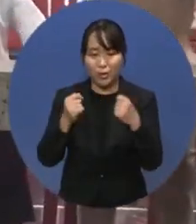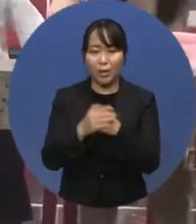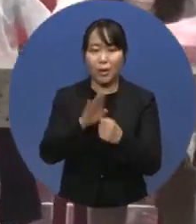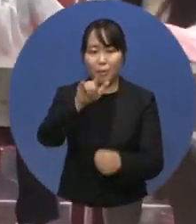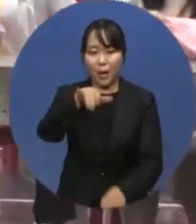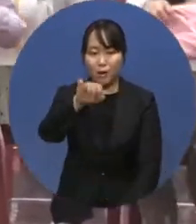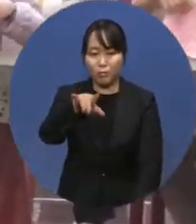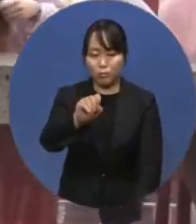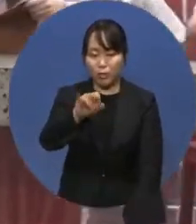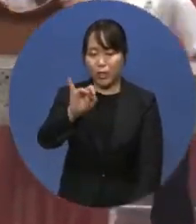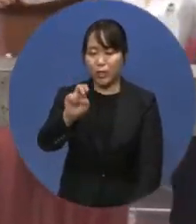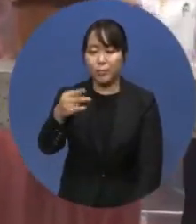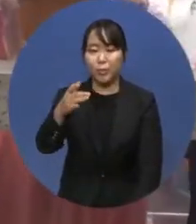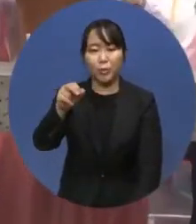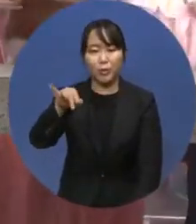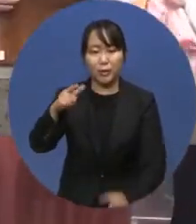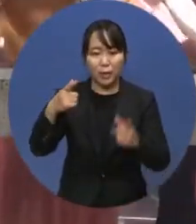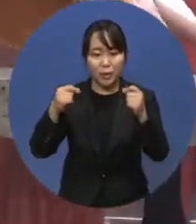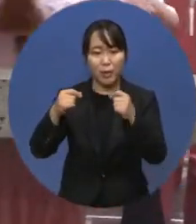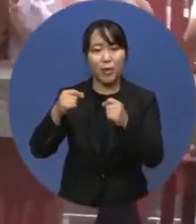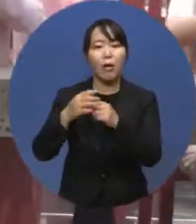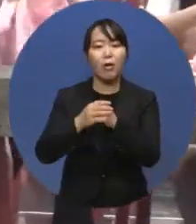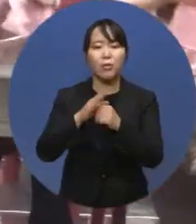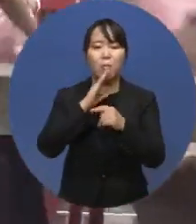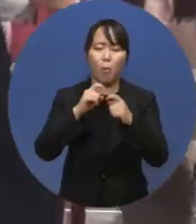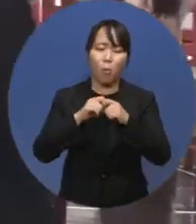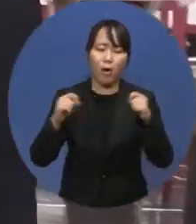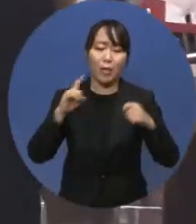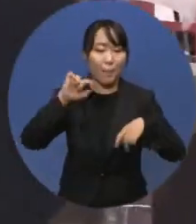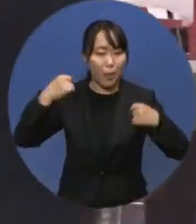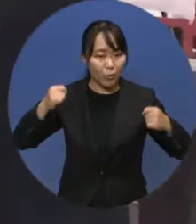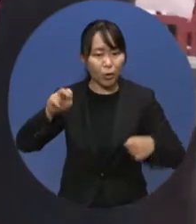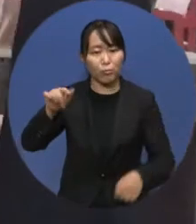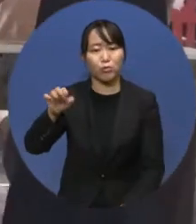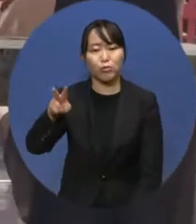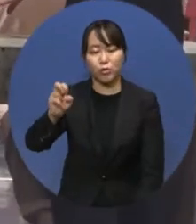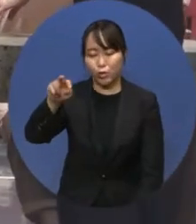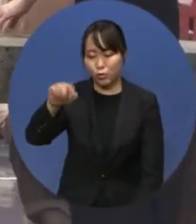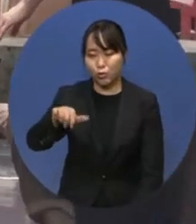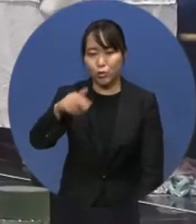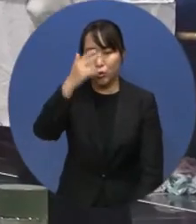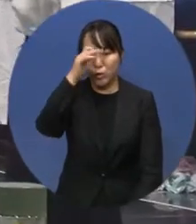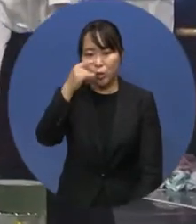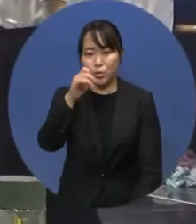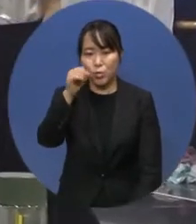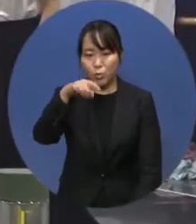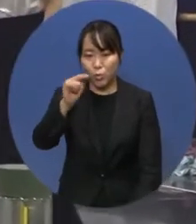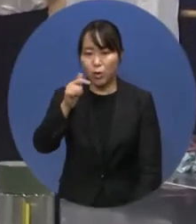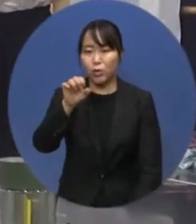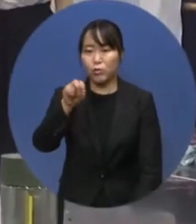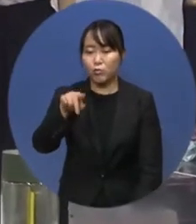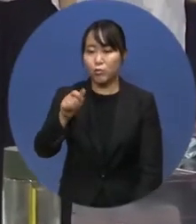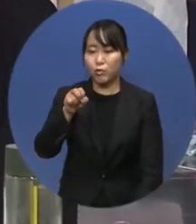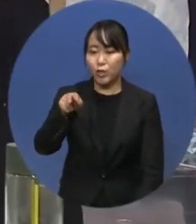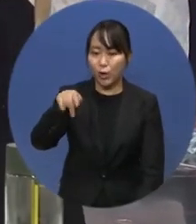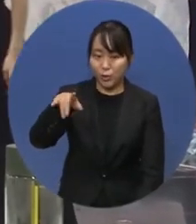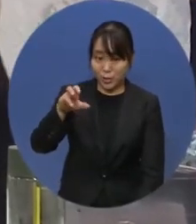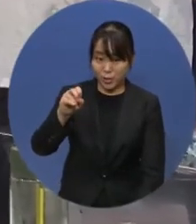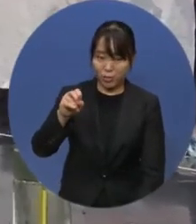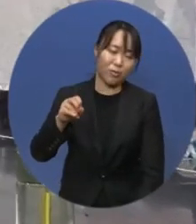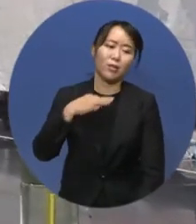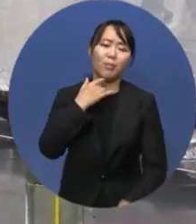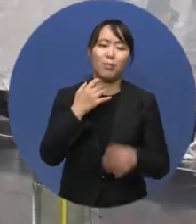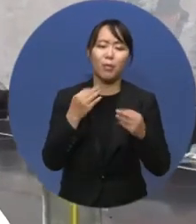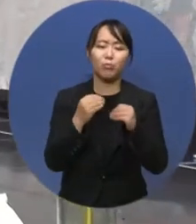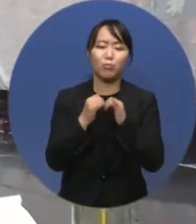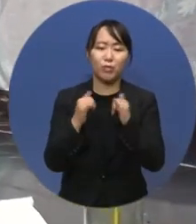박웅, 임동진 등 원로 배우들과 문영수, 최종원, 윤여성 등 중견 배우들이